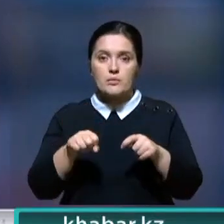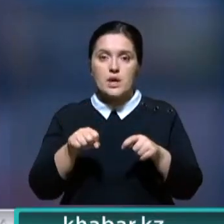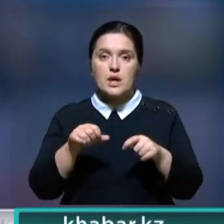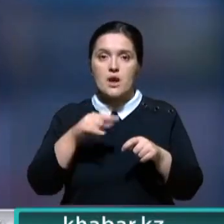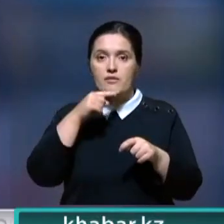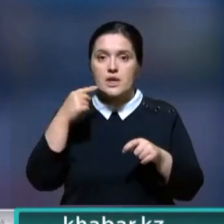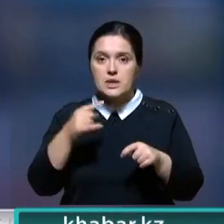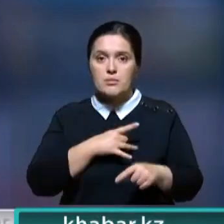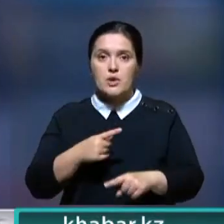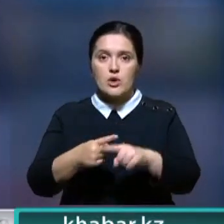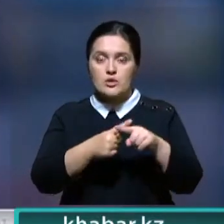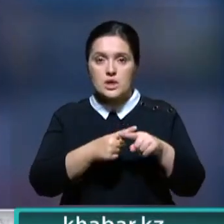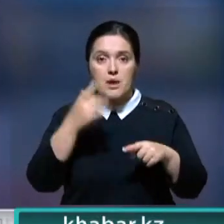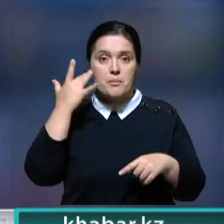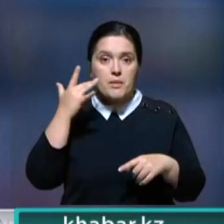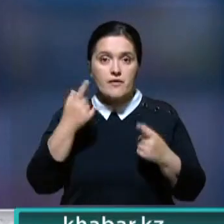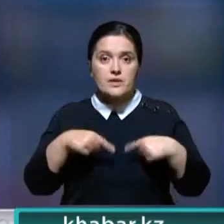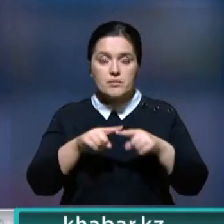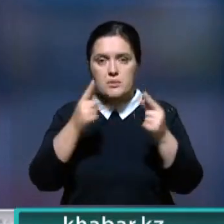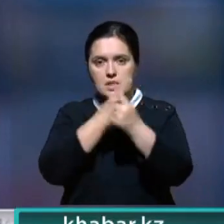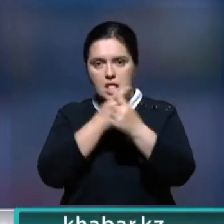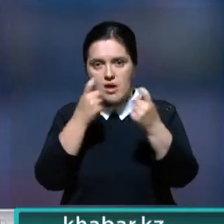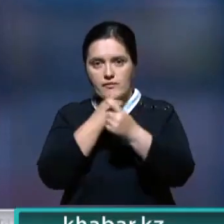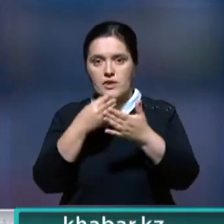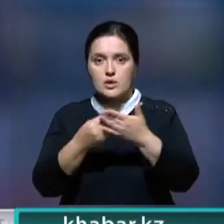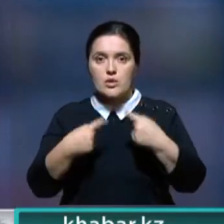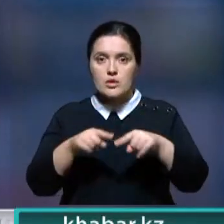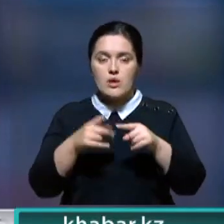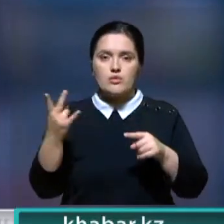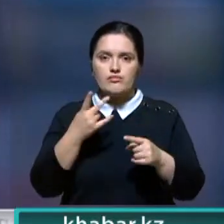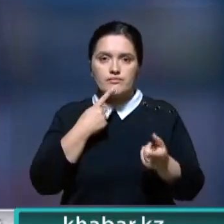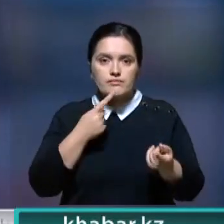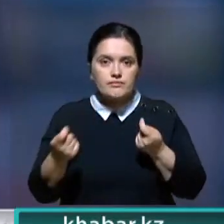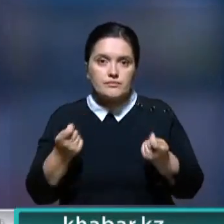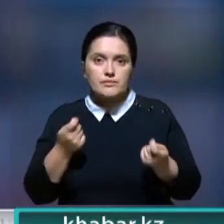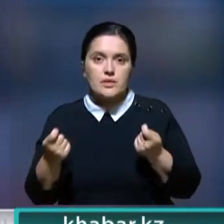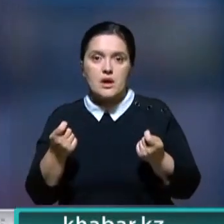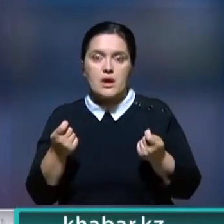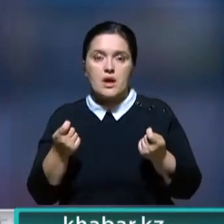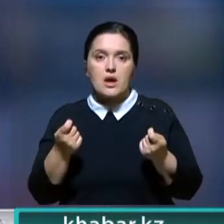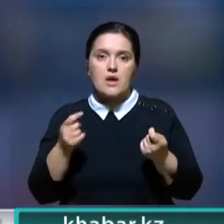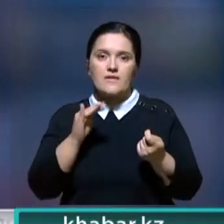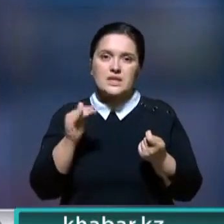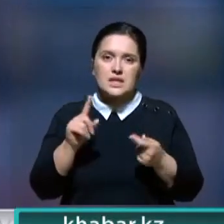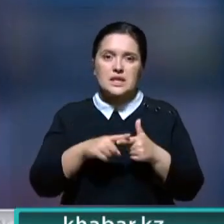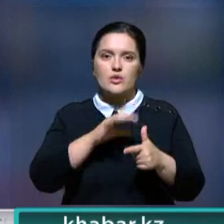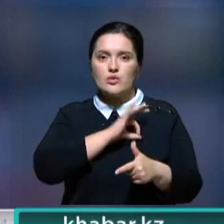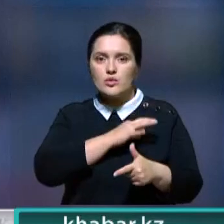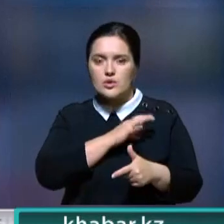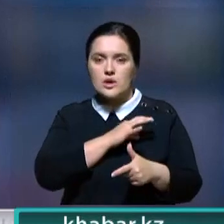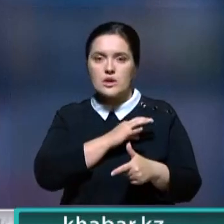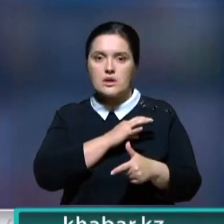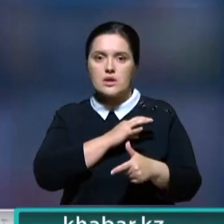попадать в россию и беларусь американском ведомстве призывают финансовые учреждения проявлять бдительность в отношении попыток физических или юридических